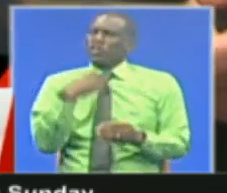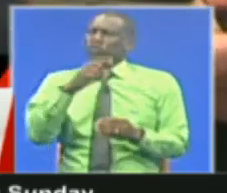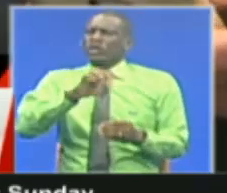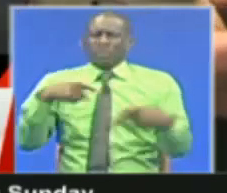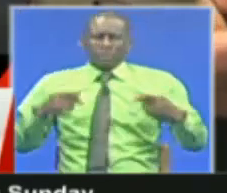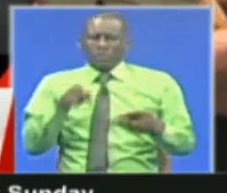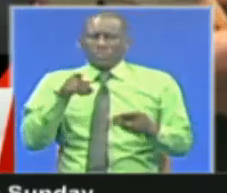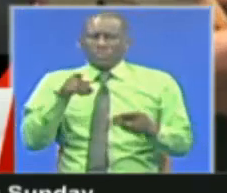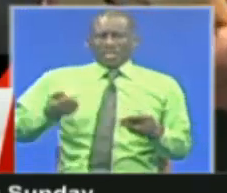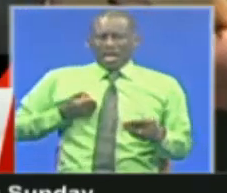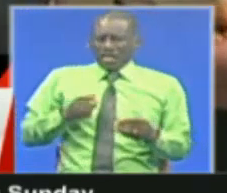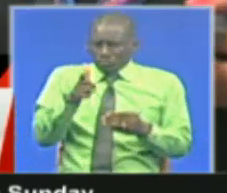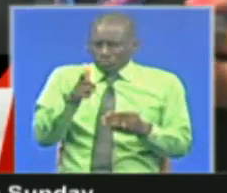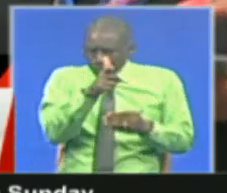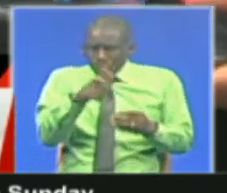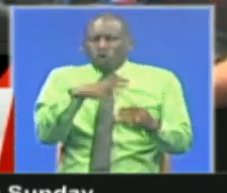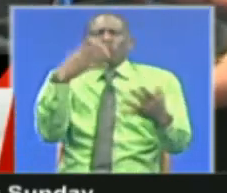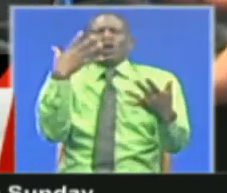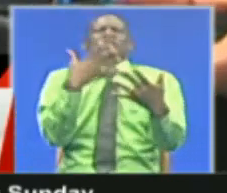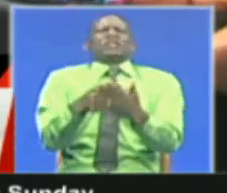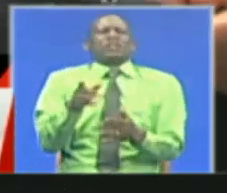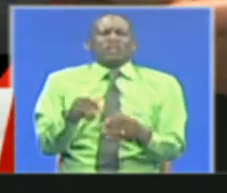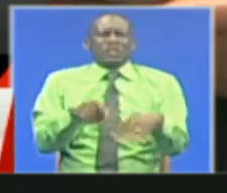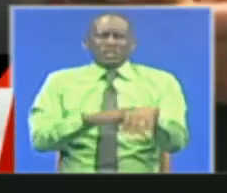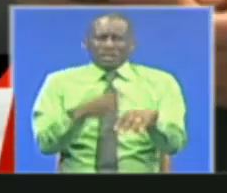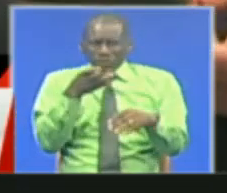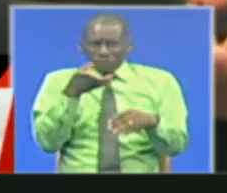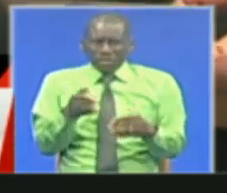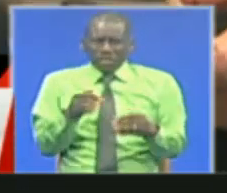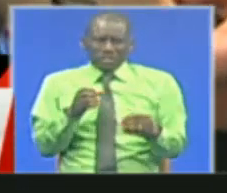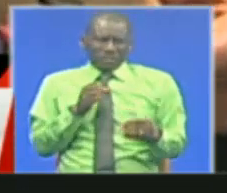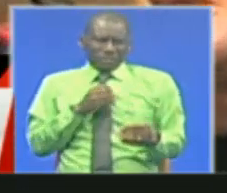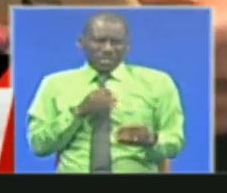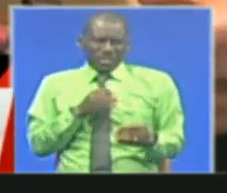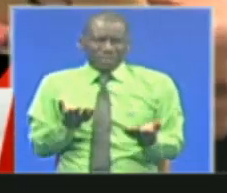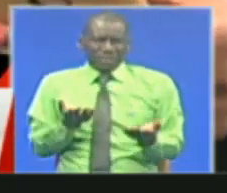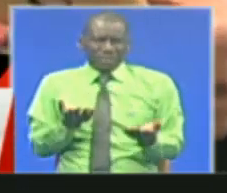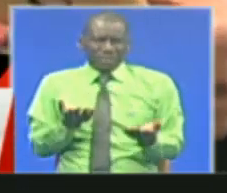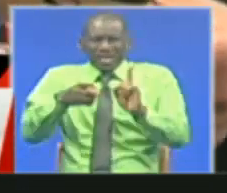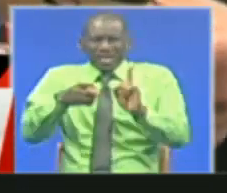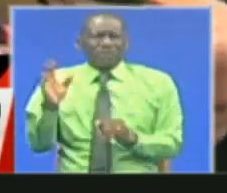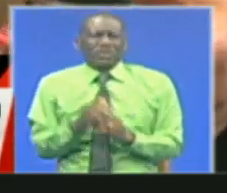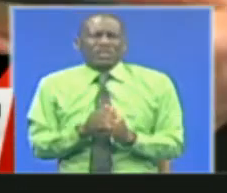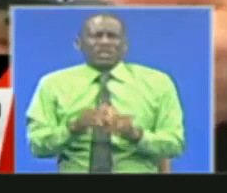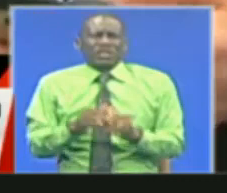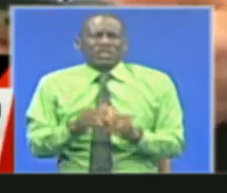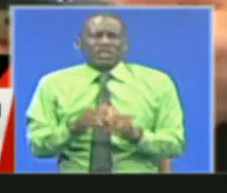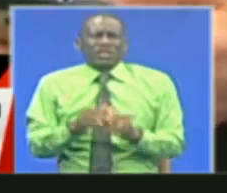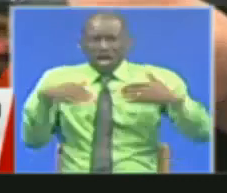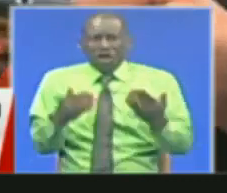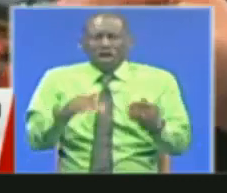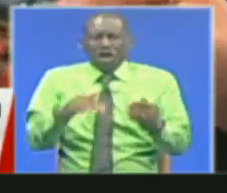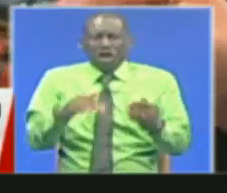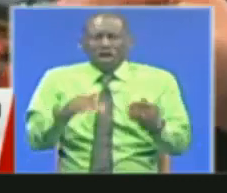wenzake yule msichana yu record kamshike. Kuona hivyo na uoga wa binadamu yote nikatoroka. Sijui vile nilijipata